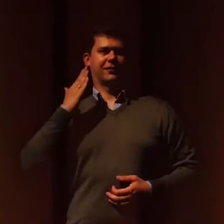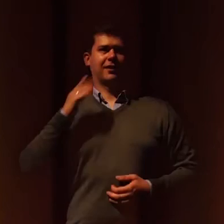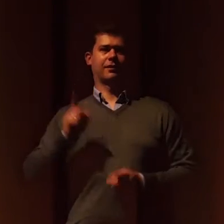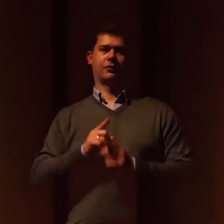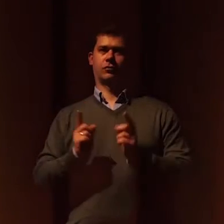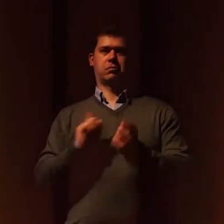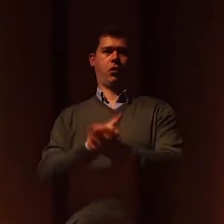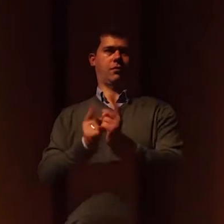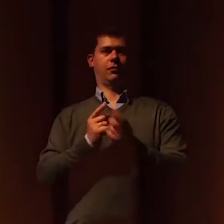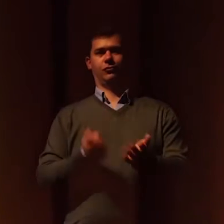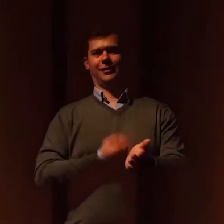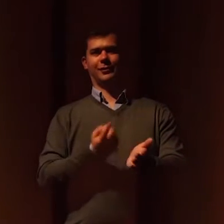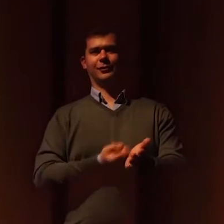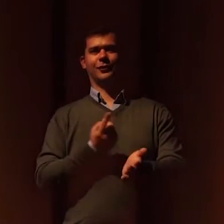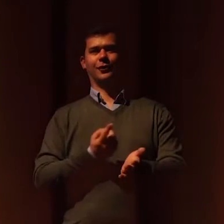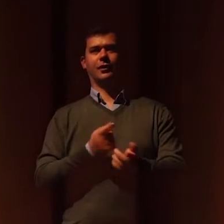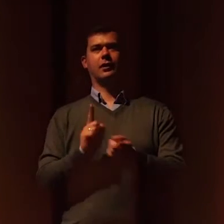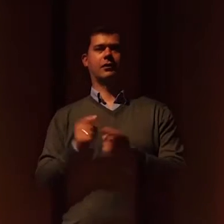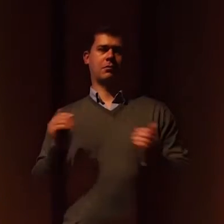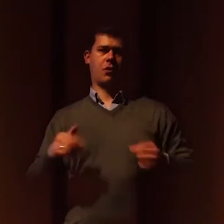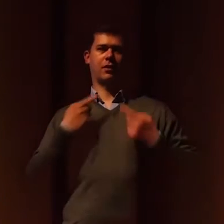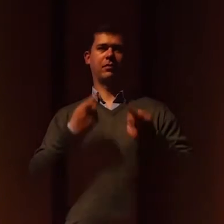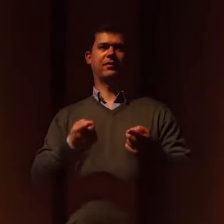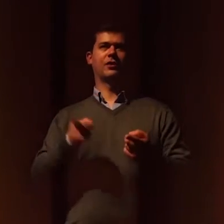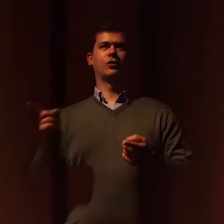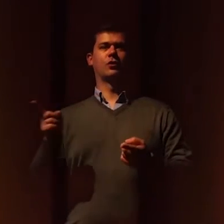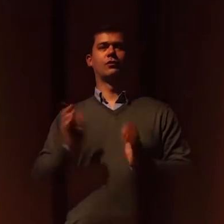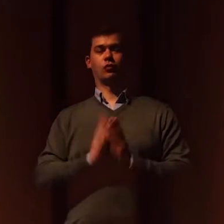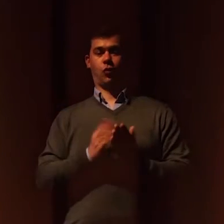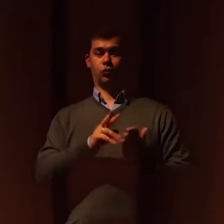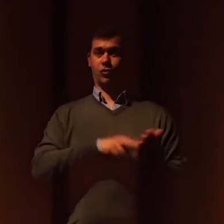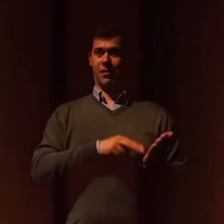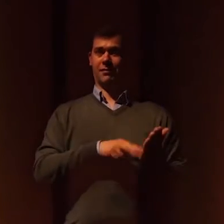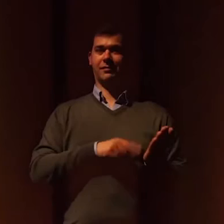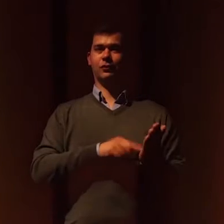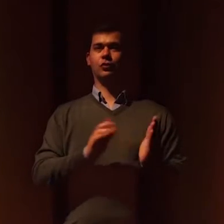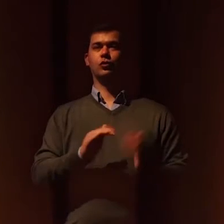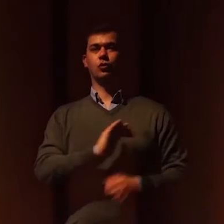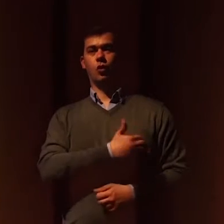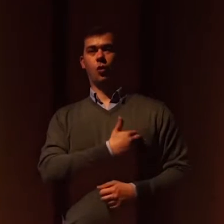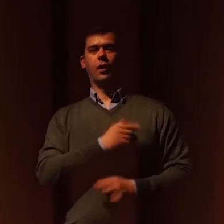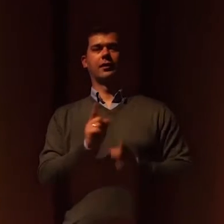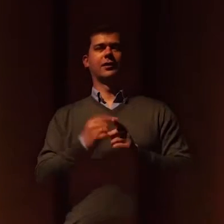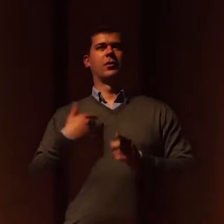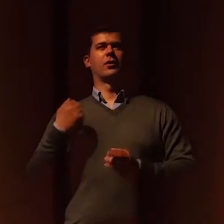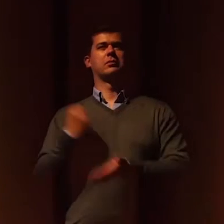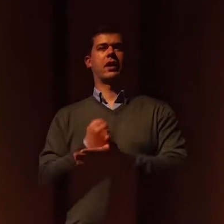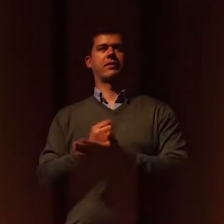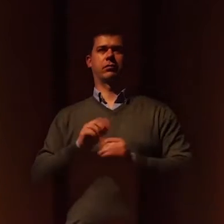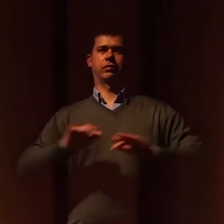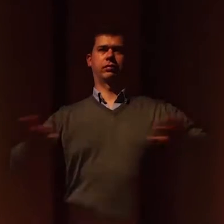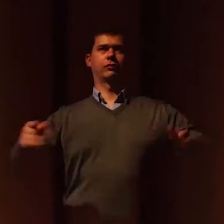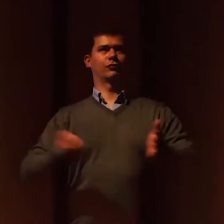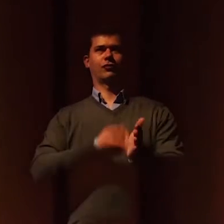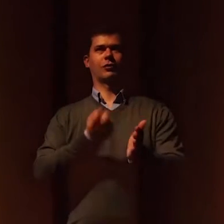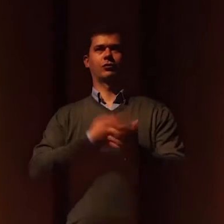spotykamy się na co dzień No mogę tylko powiedzieć że w tych podręcznikach szkolnych to już też była taka sprawa często omawiana